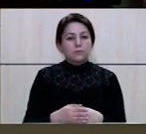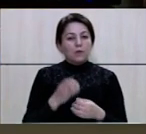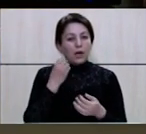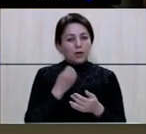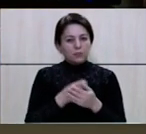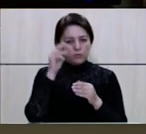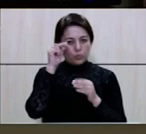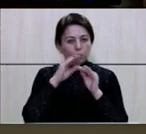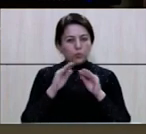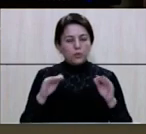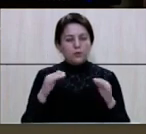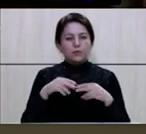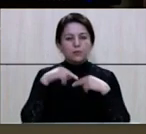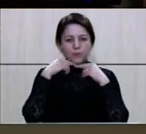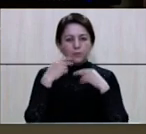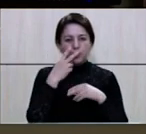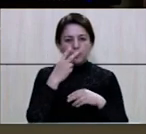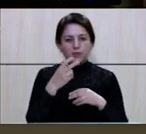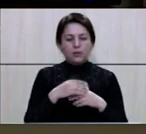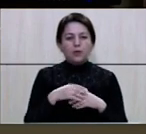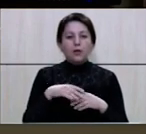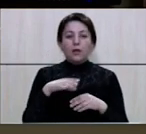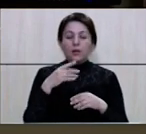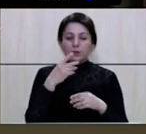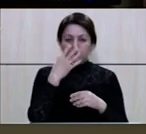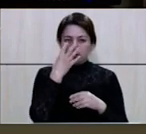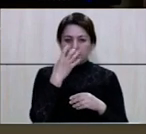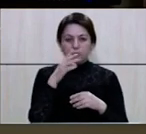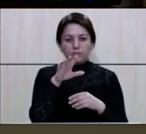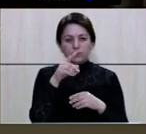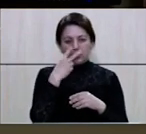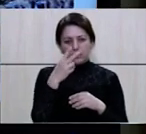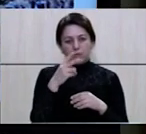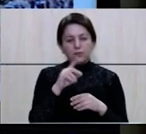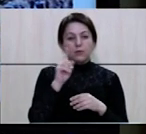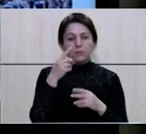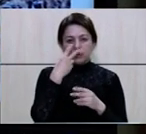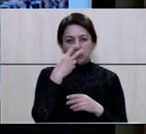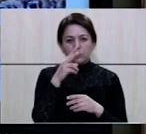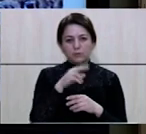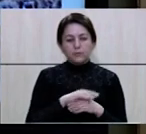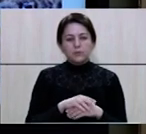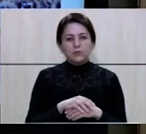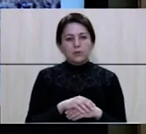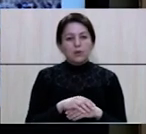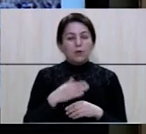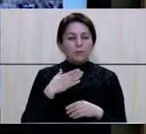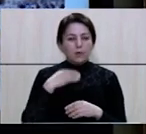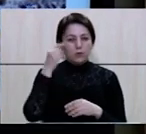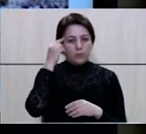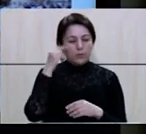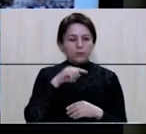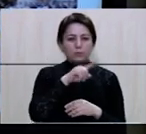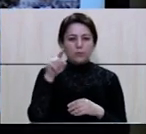Aziz o'quvchilar, diqqatingizni quyidagi manzaraga qarating. Nimani ko'ryapsiz? Menimcha, bu